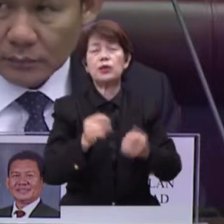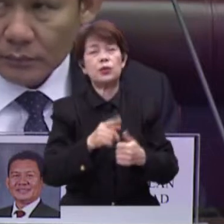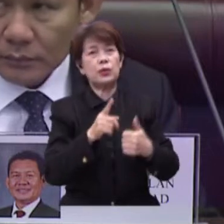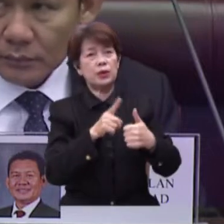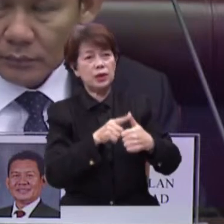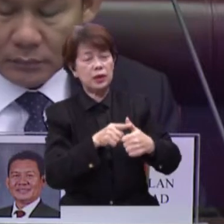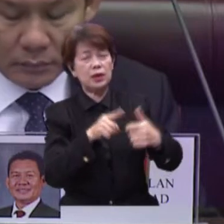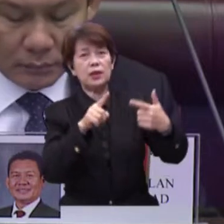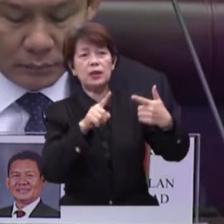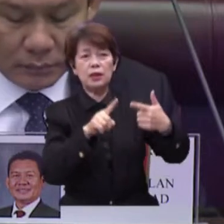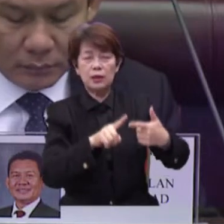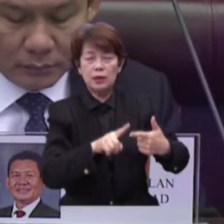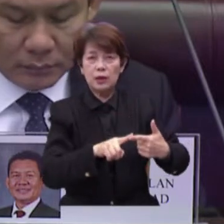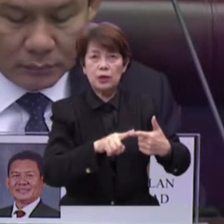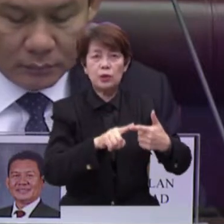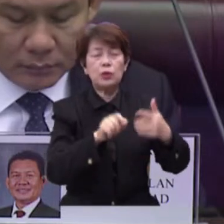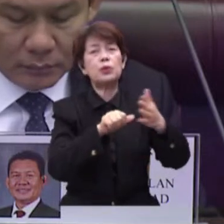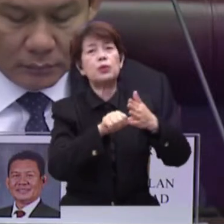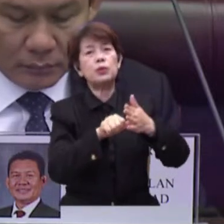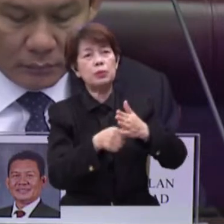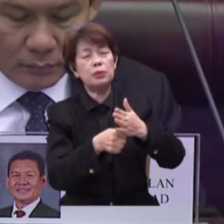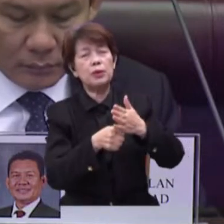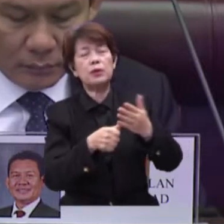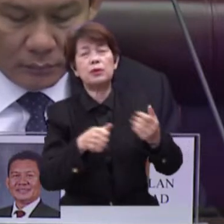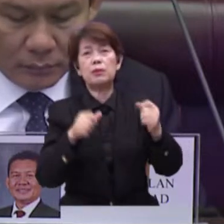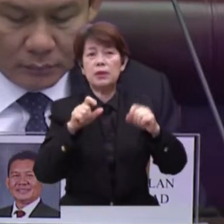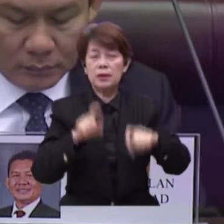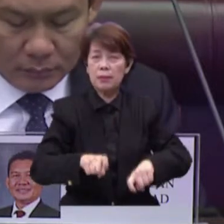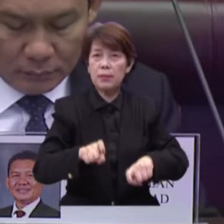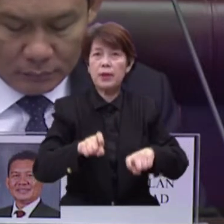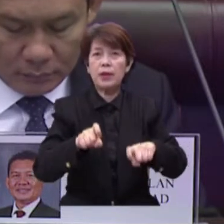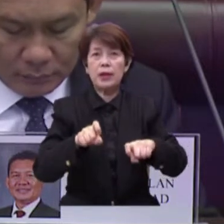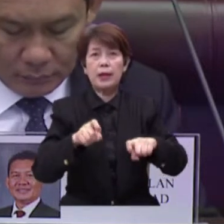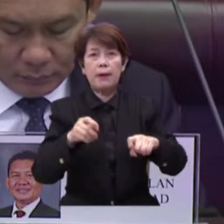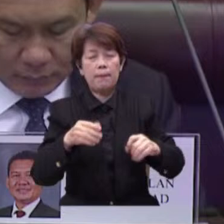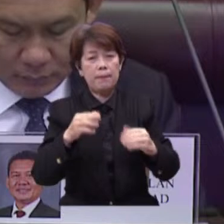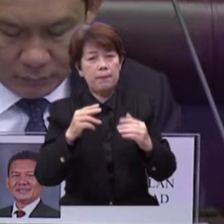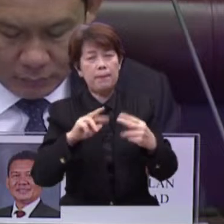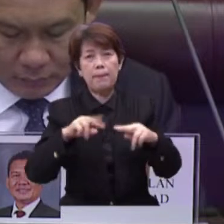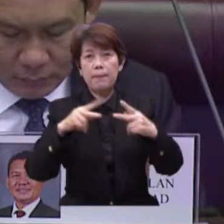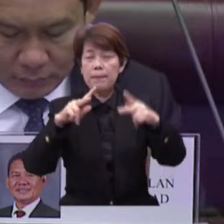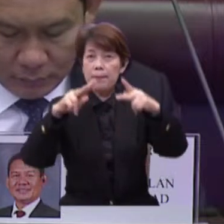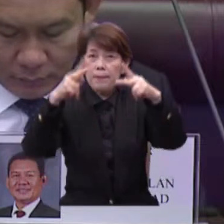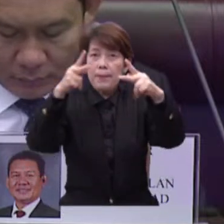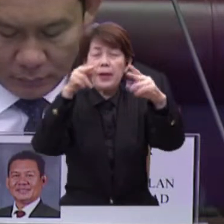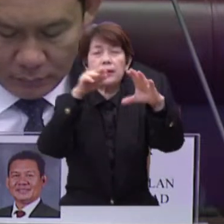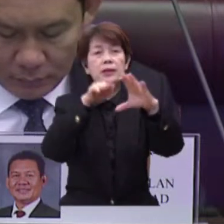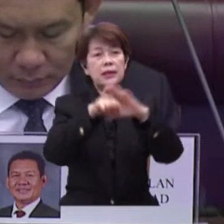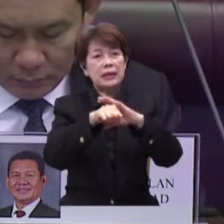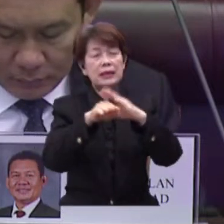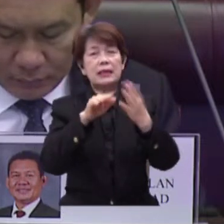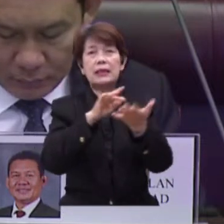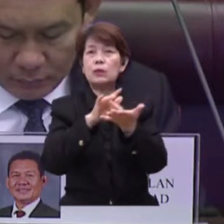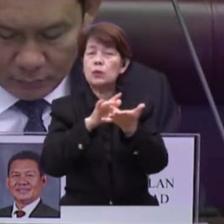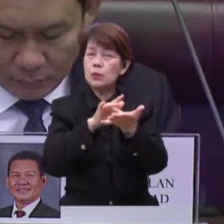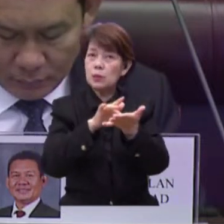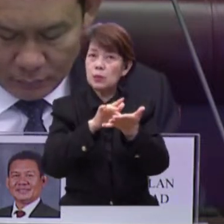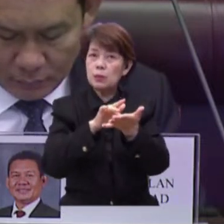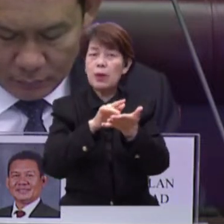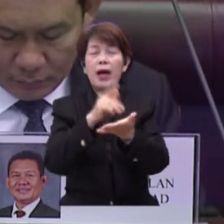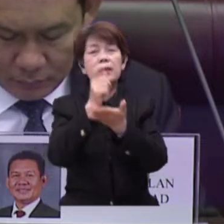Apa nama sumber-sumber yang diperlukan untuk membuktikan akses kepada rawatan akan